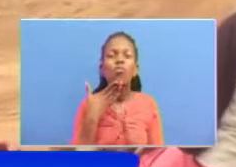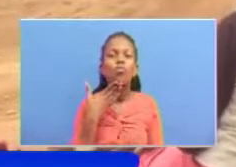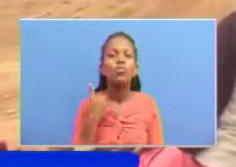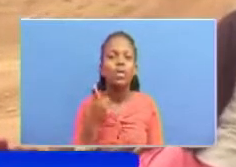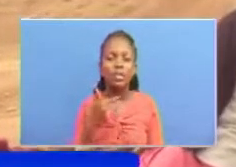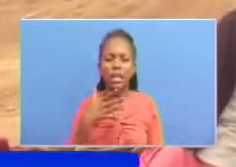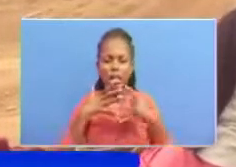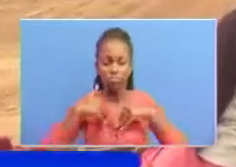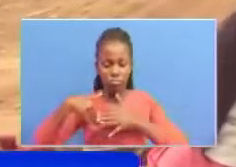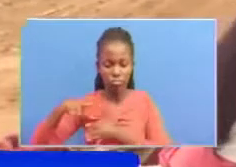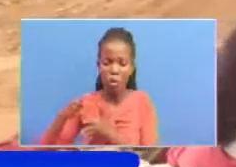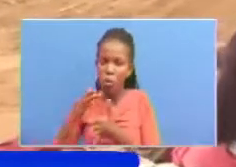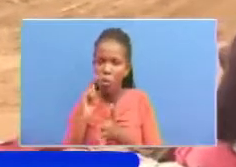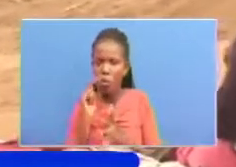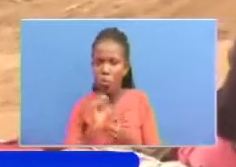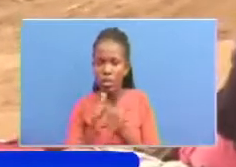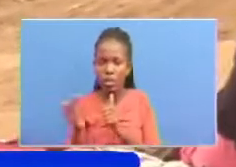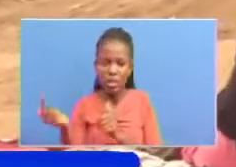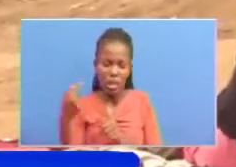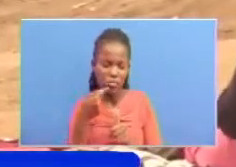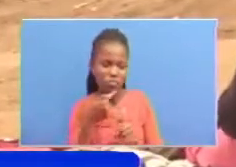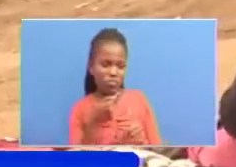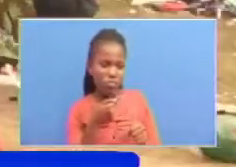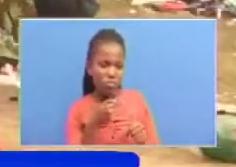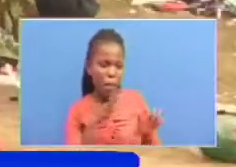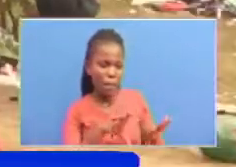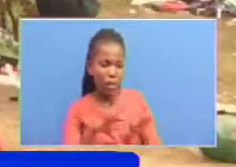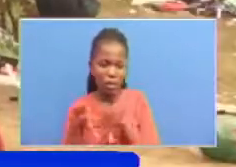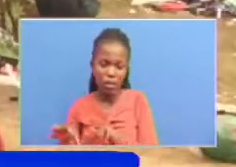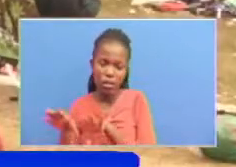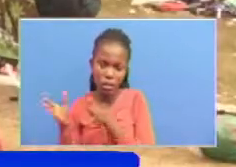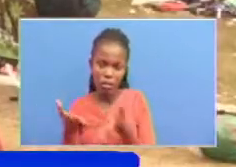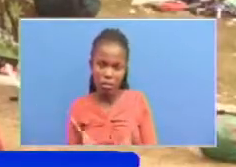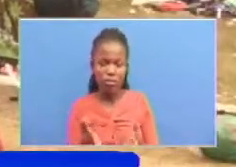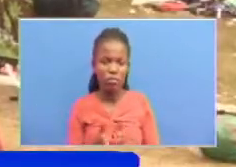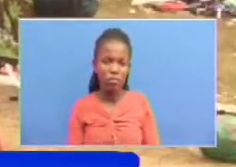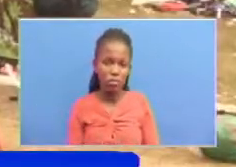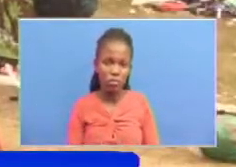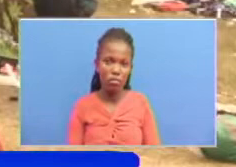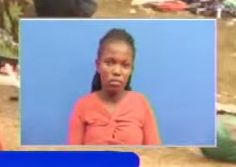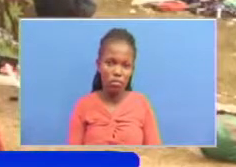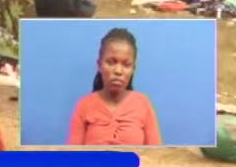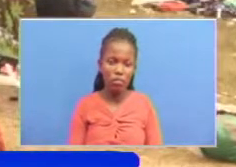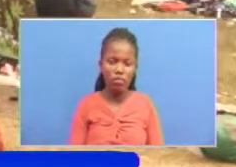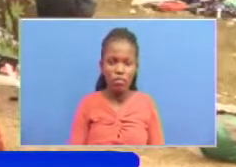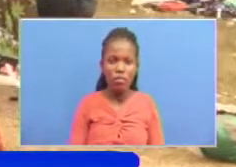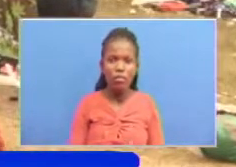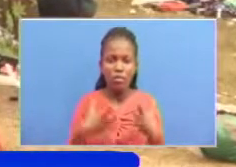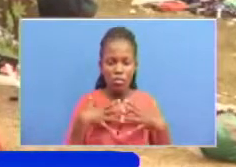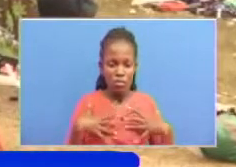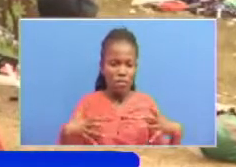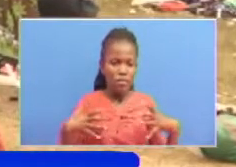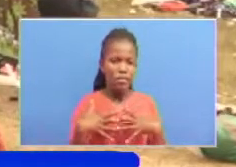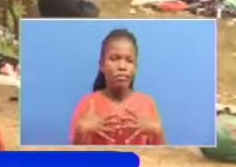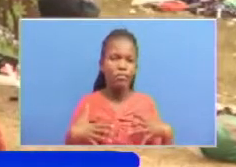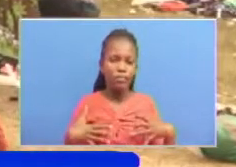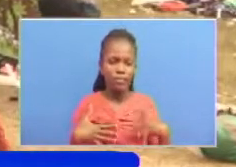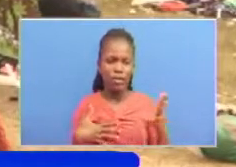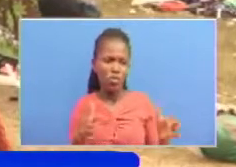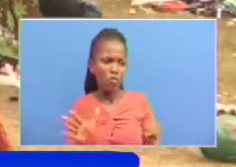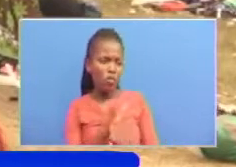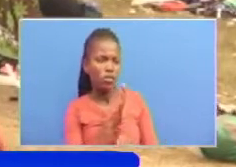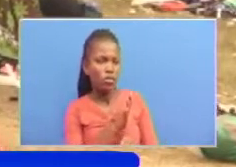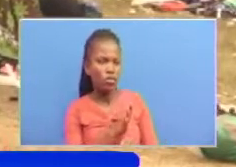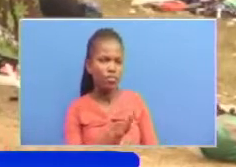nakuka sokoni una kumavo kwa nisia vya sala sio sokoni nundu ni maidi yethe noko yethe ya ngombe mbui malondu sikwati ya kusu wakuka